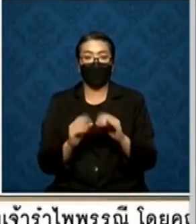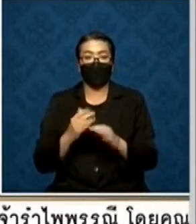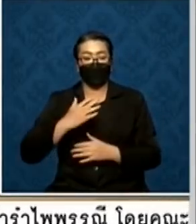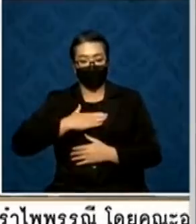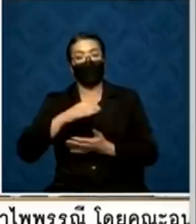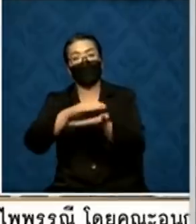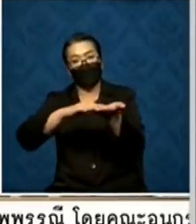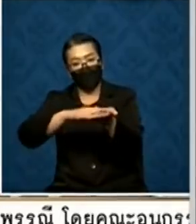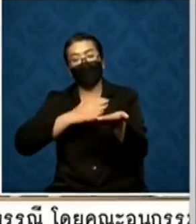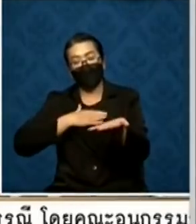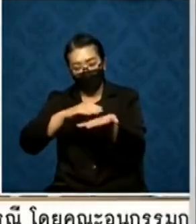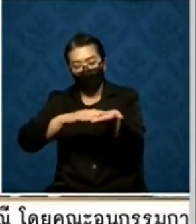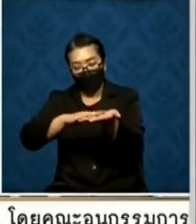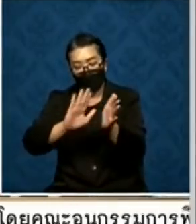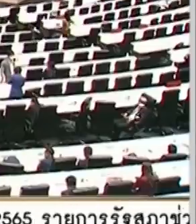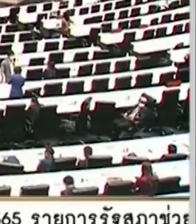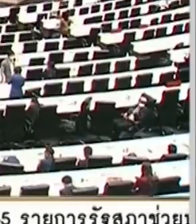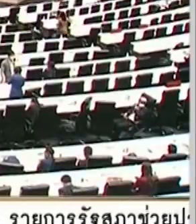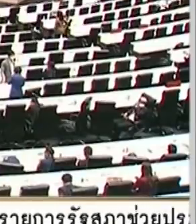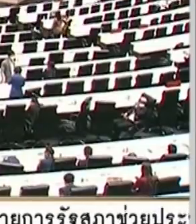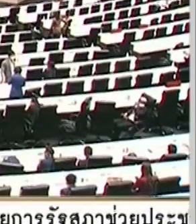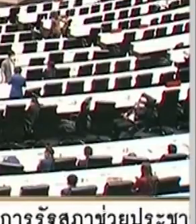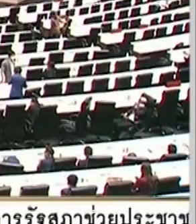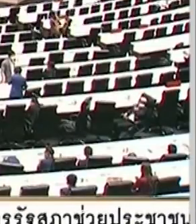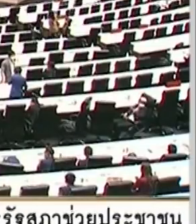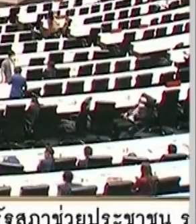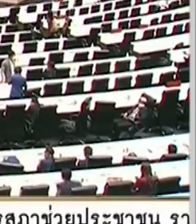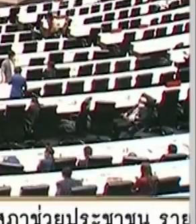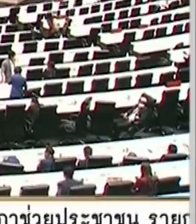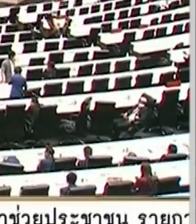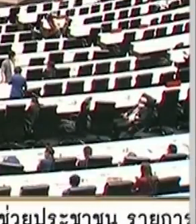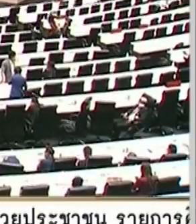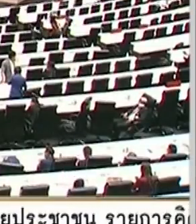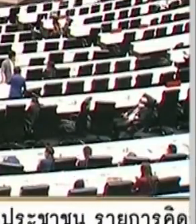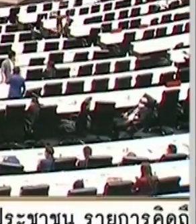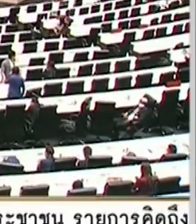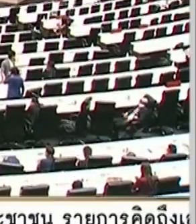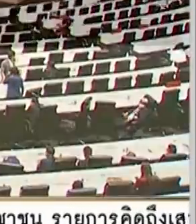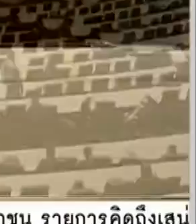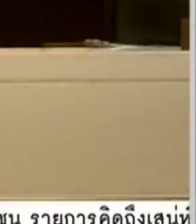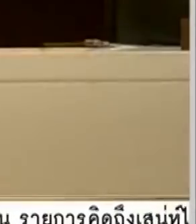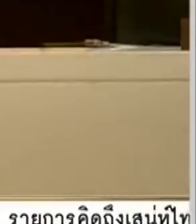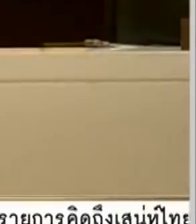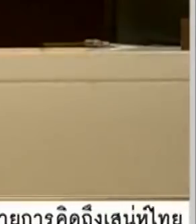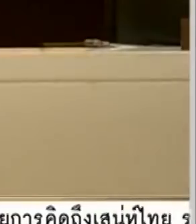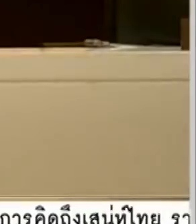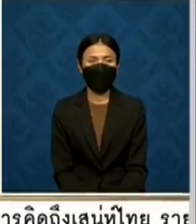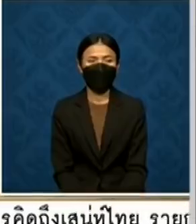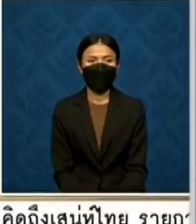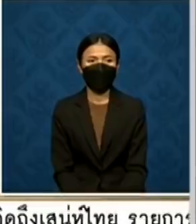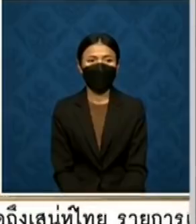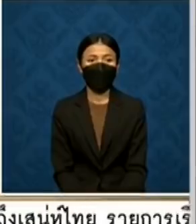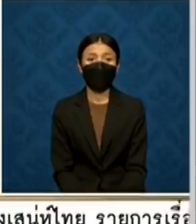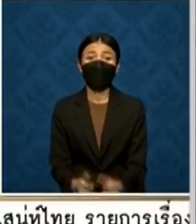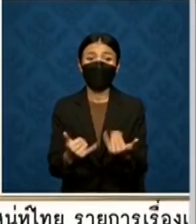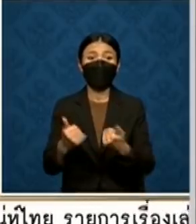มติ ค ่ ะ พอลงมติก็ต้องเรียกองค์ประชุมอันนี้คือที่มาครับที่มาทีนี้องค์ประชุมเ